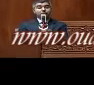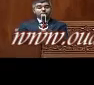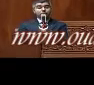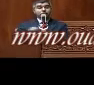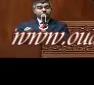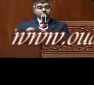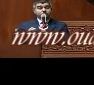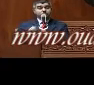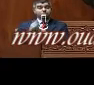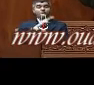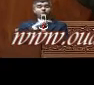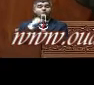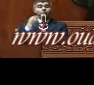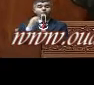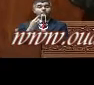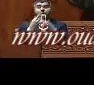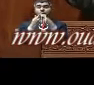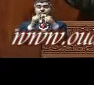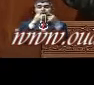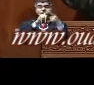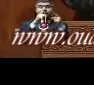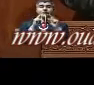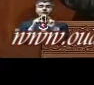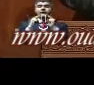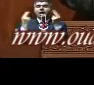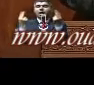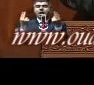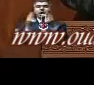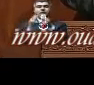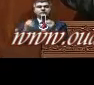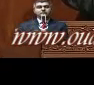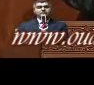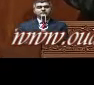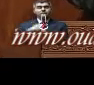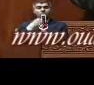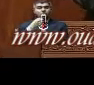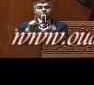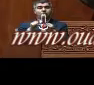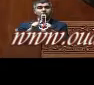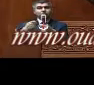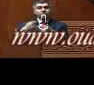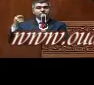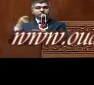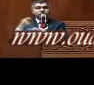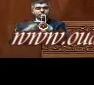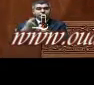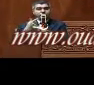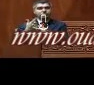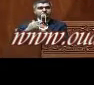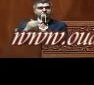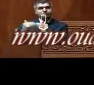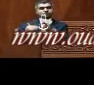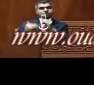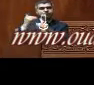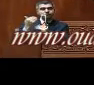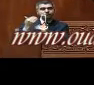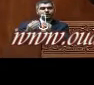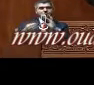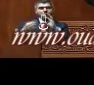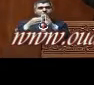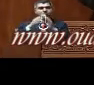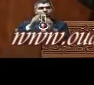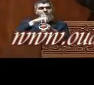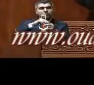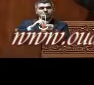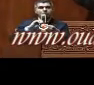الحكومات في مختلف دول العالم، خصوصا في سياق الأزمة الاقتصادية وانحصار نسب النمو، وما زلنا